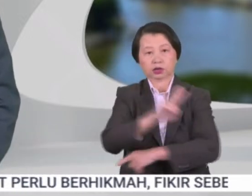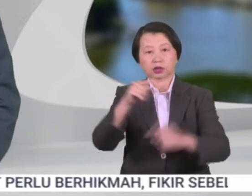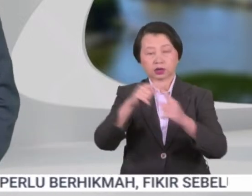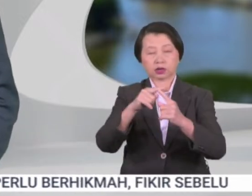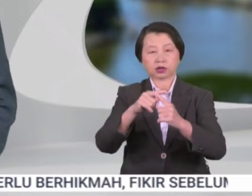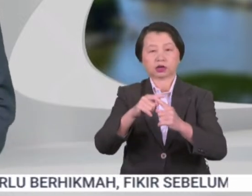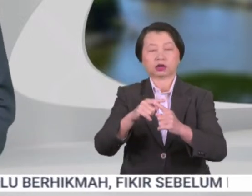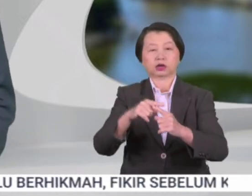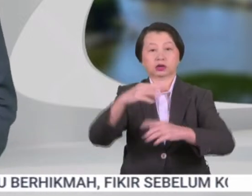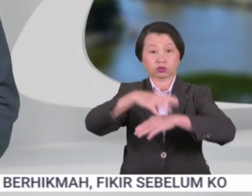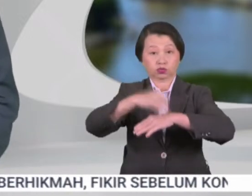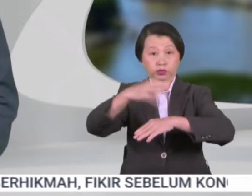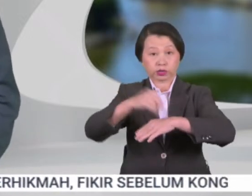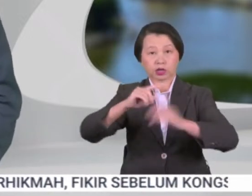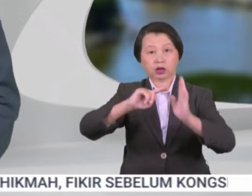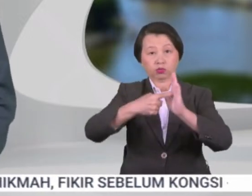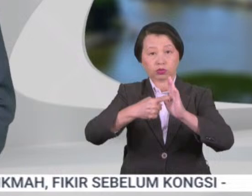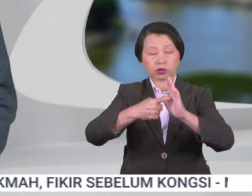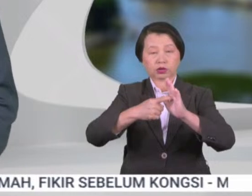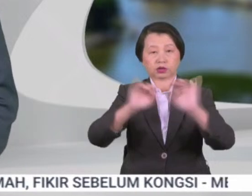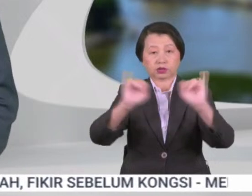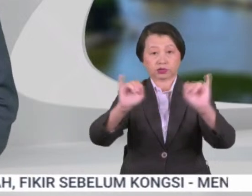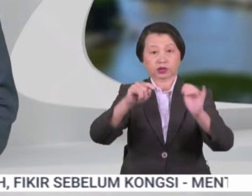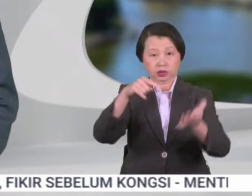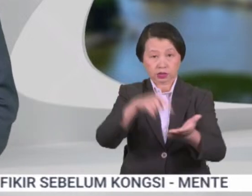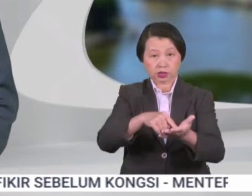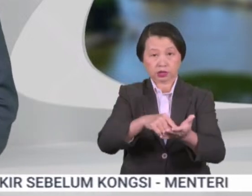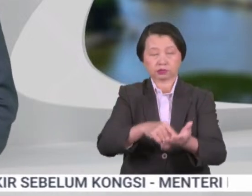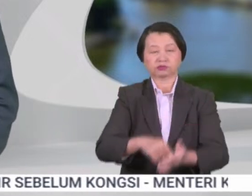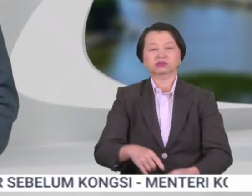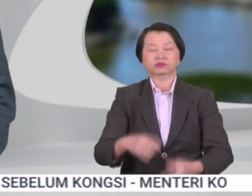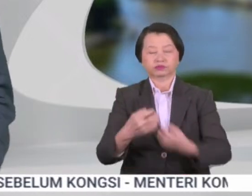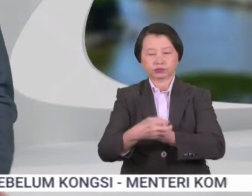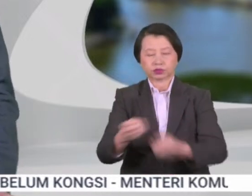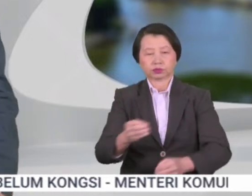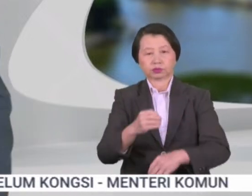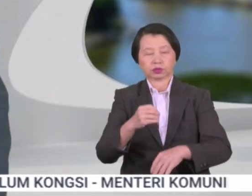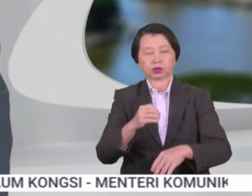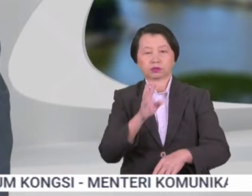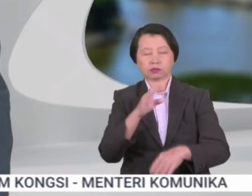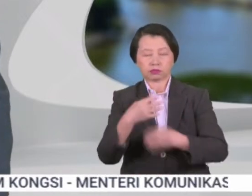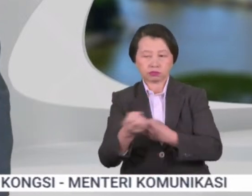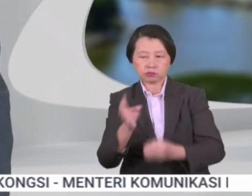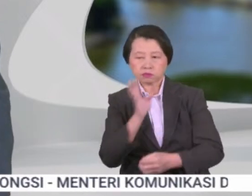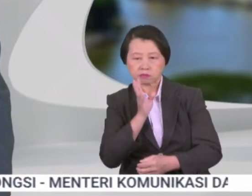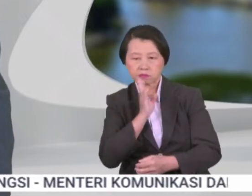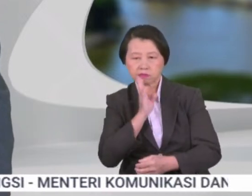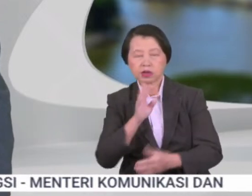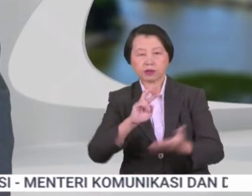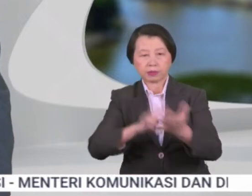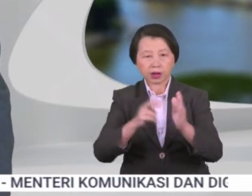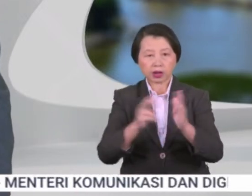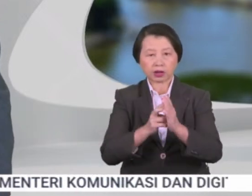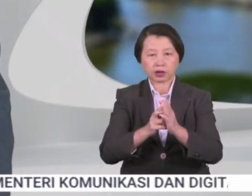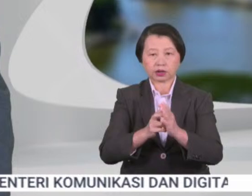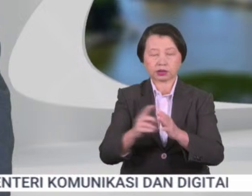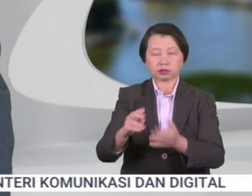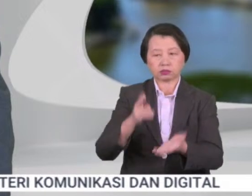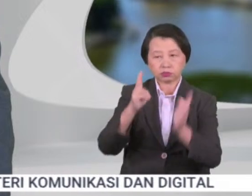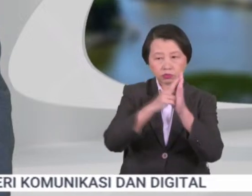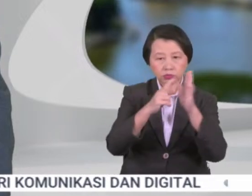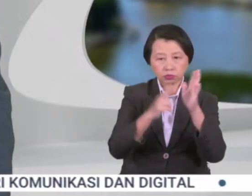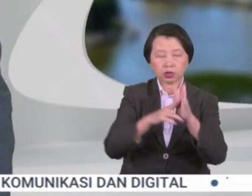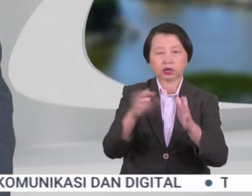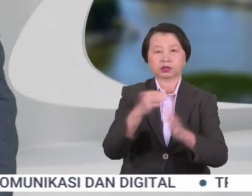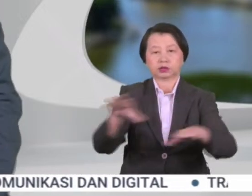Sweden mulai isnin ini menurut kenyataan media pejabat Premier Sarawak lawatan itu terutamanya sebagai penanda Aras mengenai perundangan